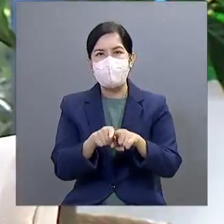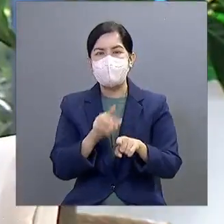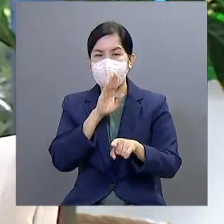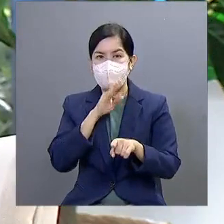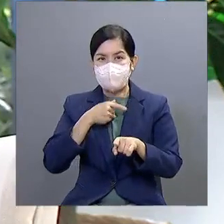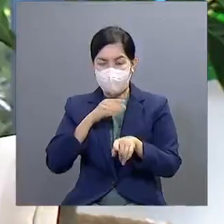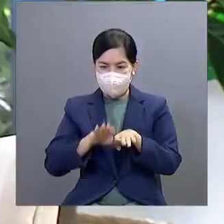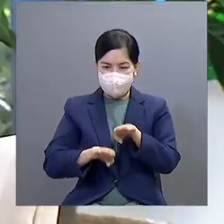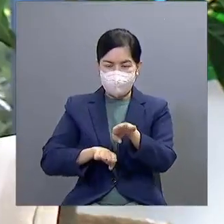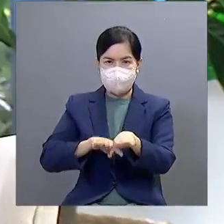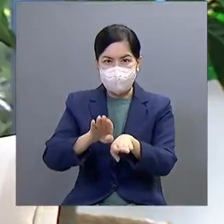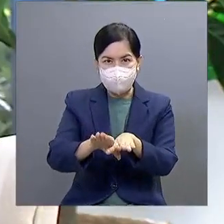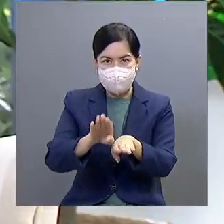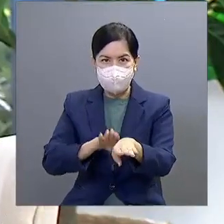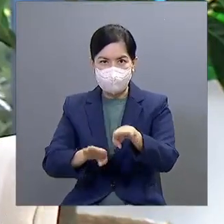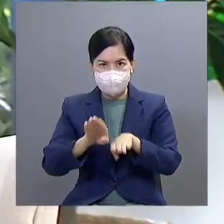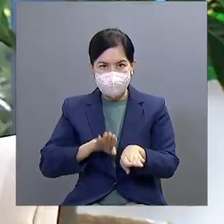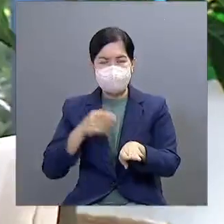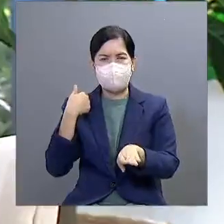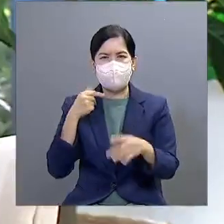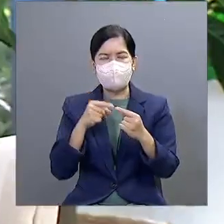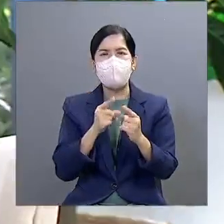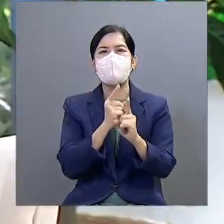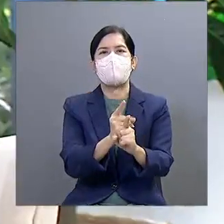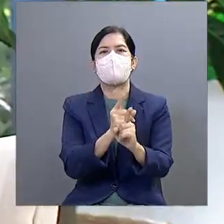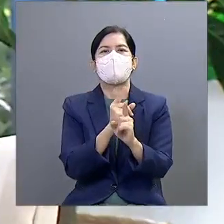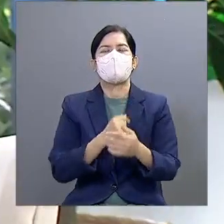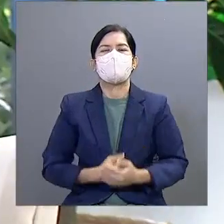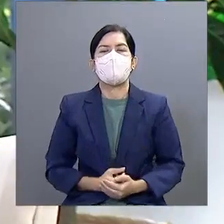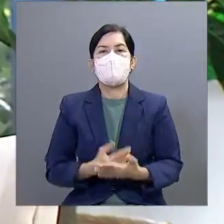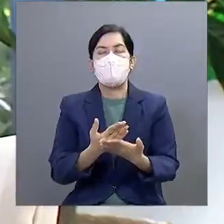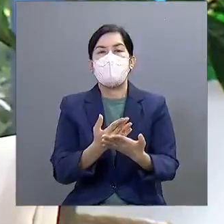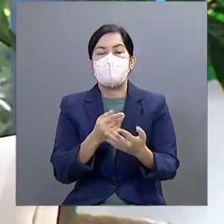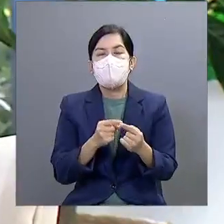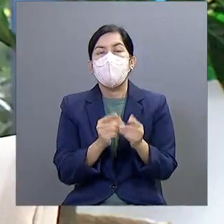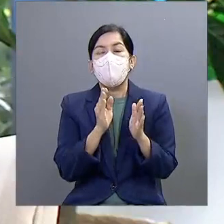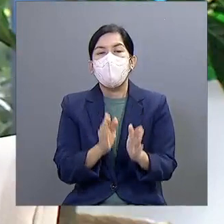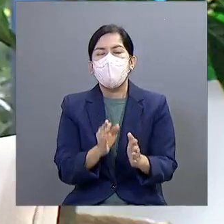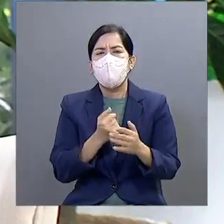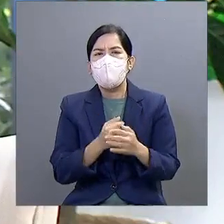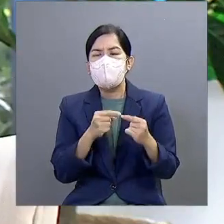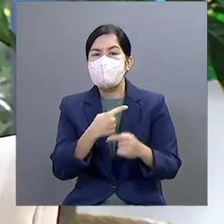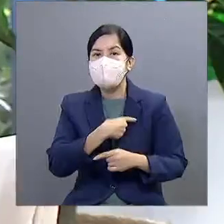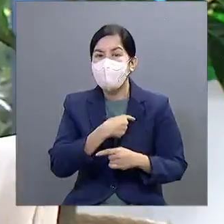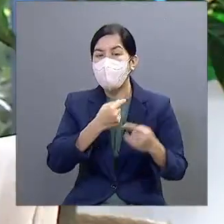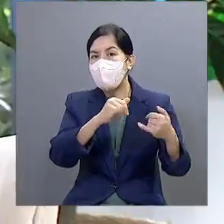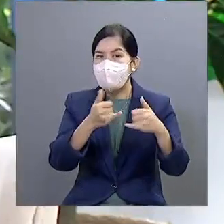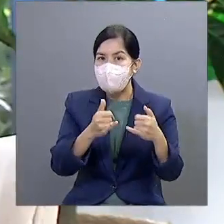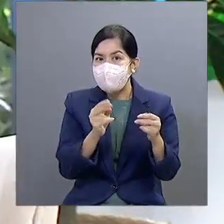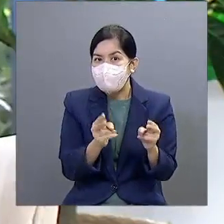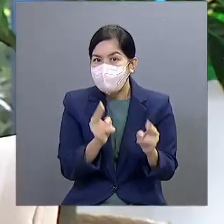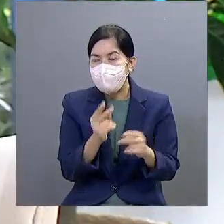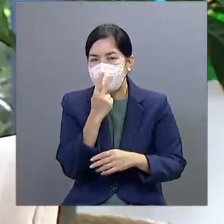ยหลังนะคะเอาไปดูอีกหนึ่งอาชีพคุณผู้ชมหลายคนอาจจะเคยเล่นกับตุ๊กตานะคะคราวนี้พาไปดูตุ๊กตาที่สร้างรายได้สร้างอาชีพทำมาจ